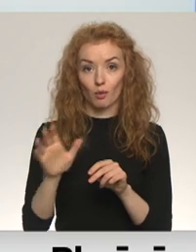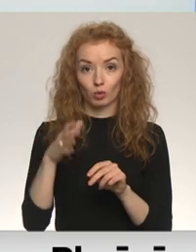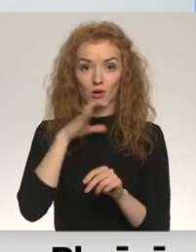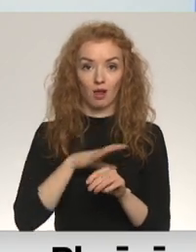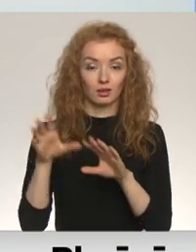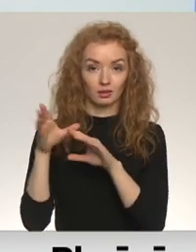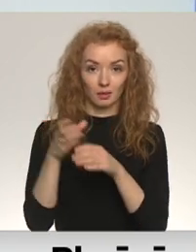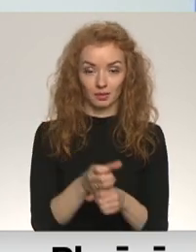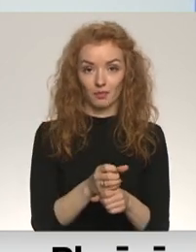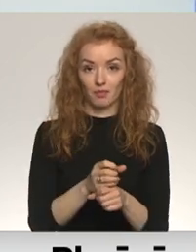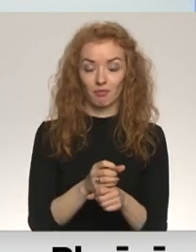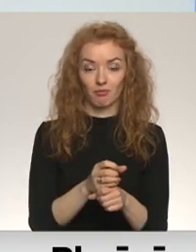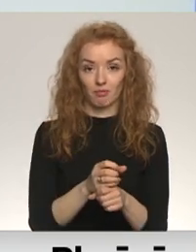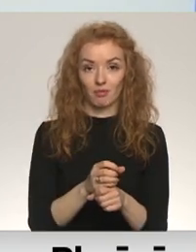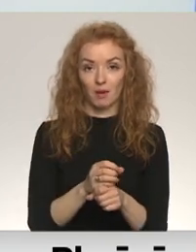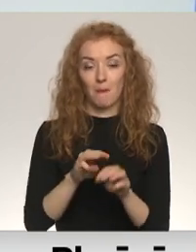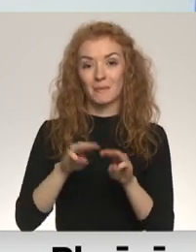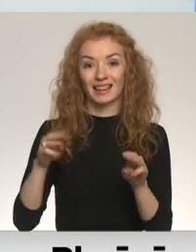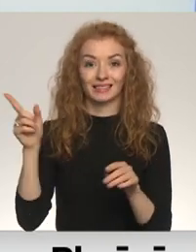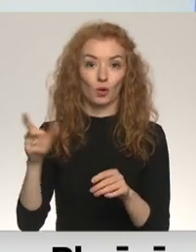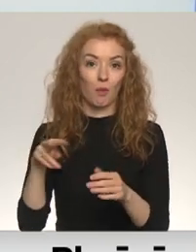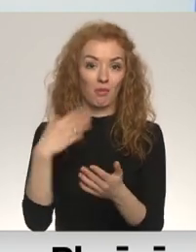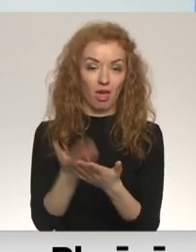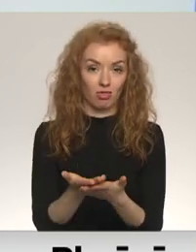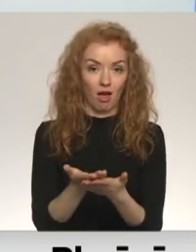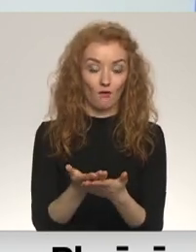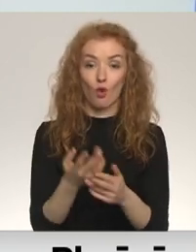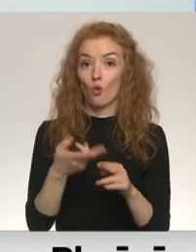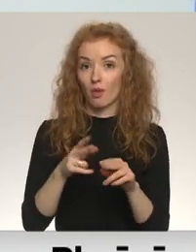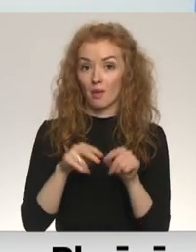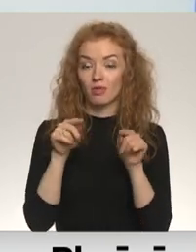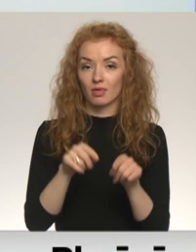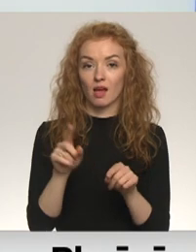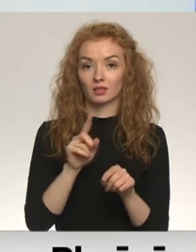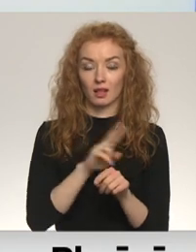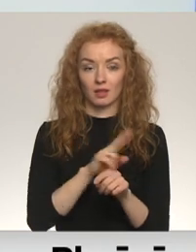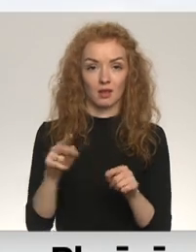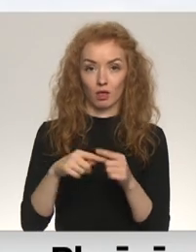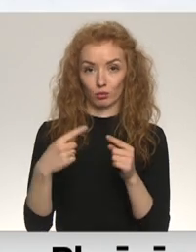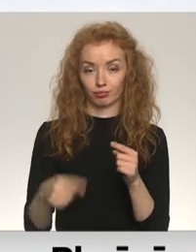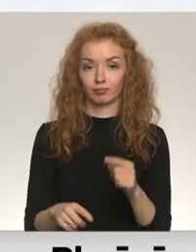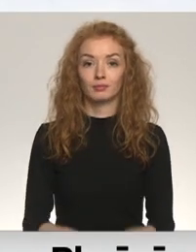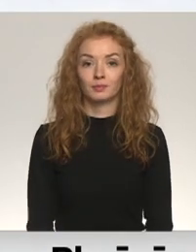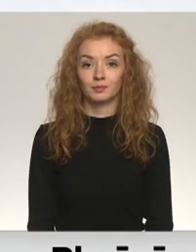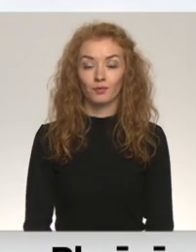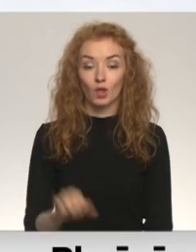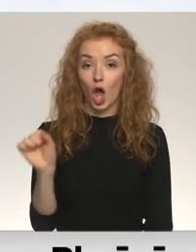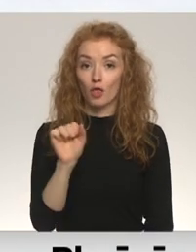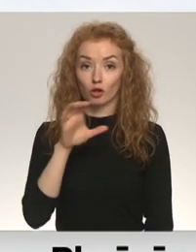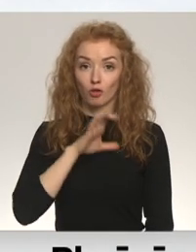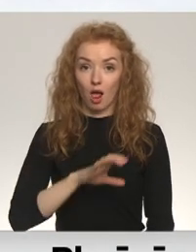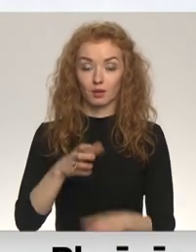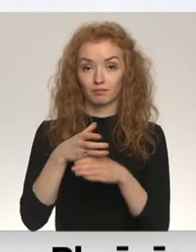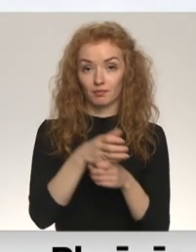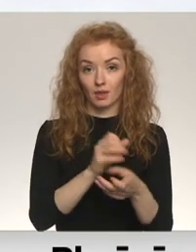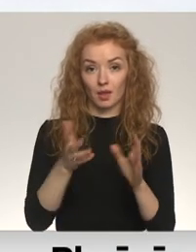samazinājums pēc ministrijas piedāvātās šīs formulas un koeficientiem, un tas ir mums klāji nepieņemami. Ādažos alga varētu sarukt